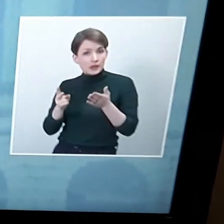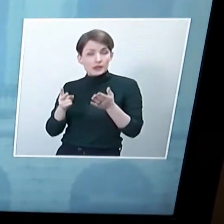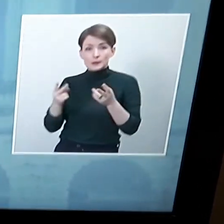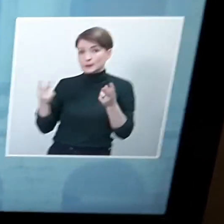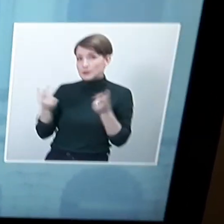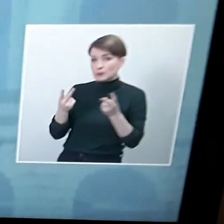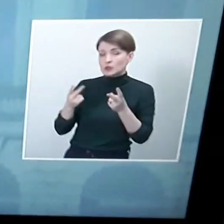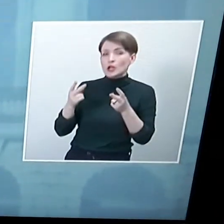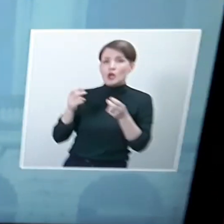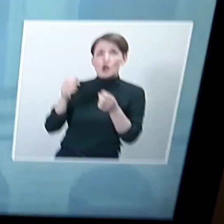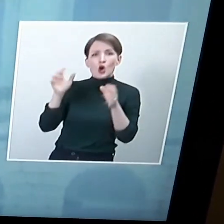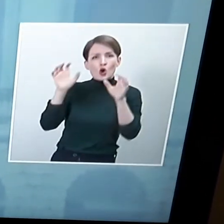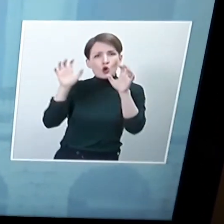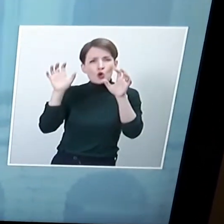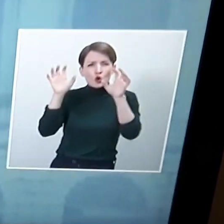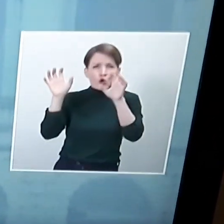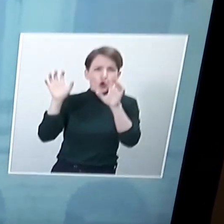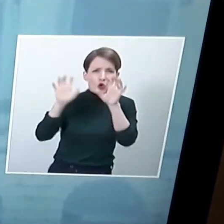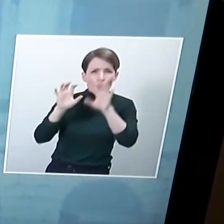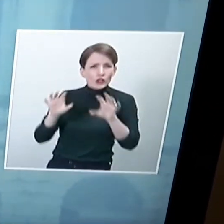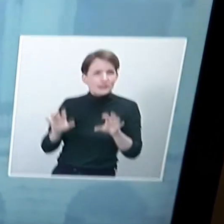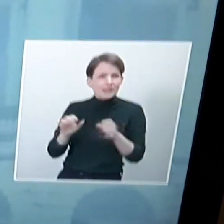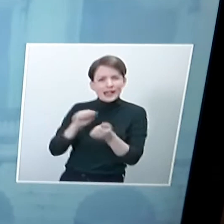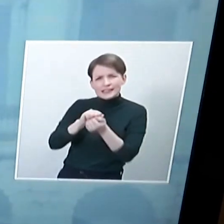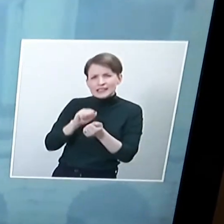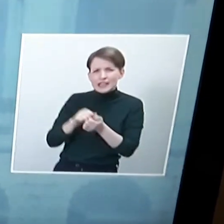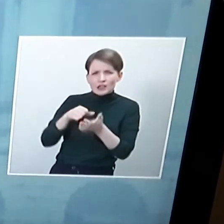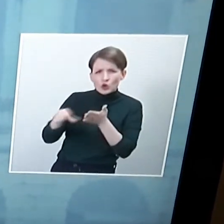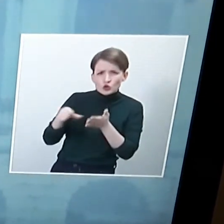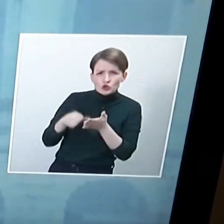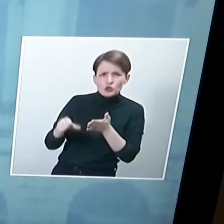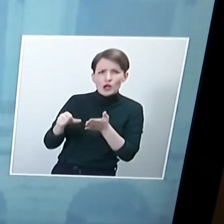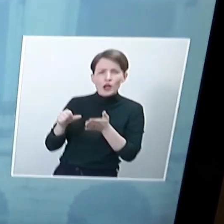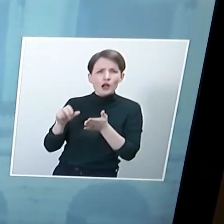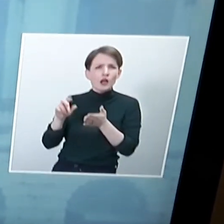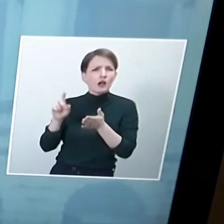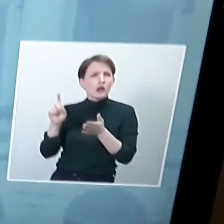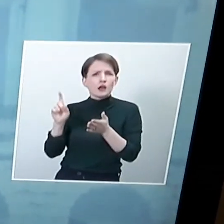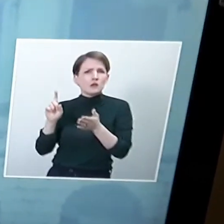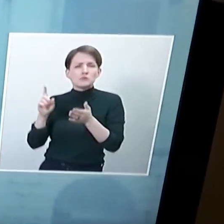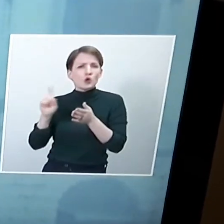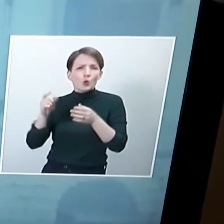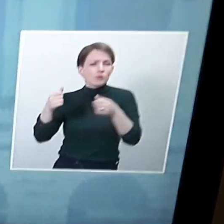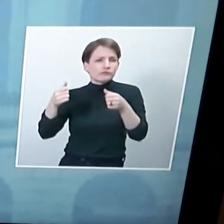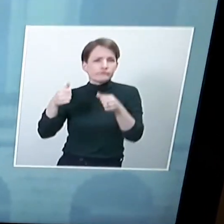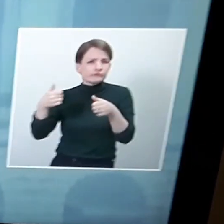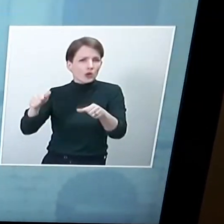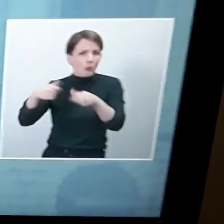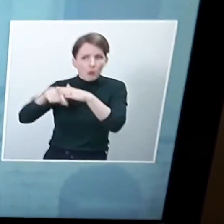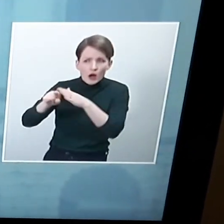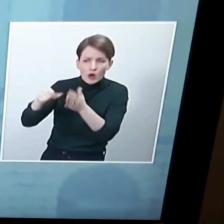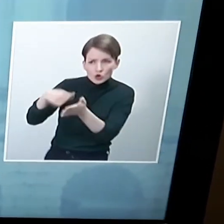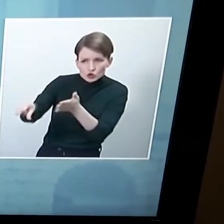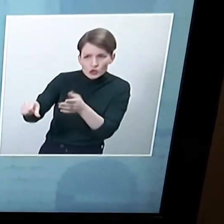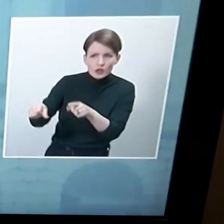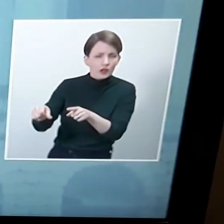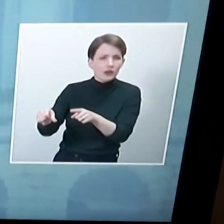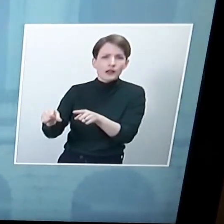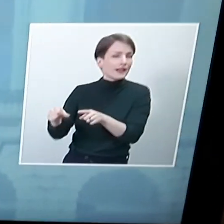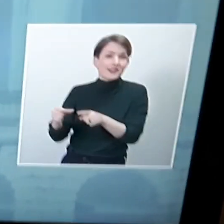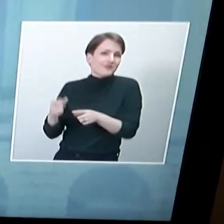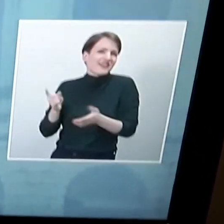kaltaisten koristeesineiden hankkiminen esimerkiksi vähittäis- tai jostakin liikkeestä, niin sitä ei